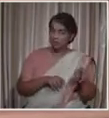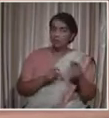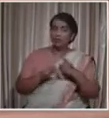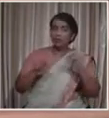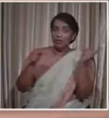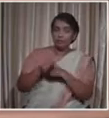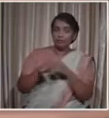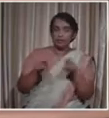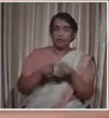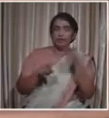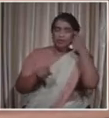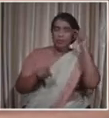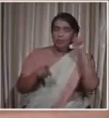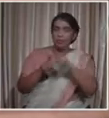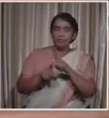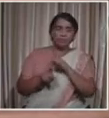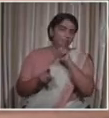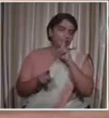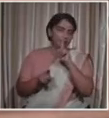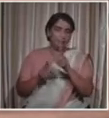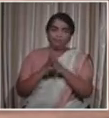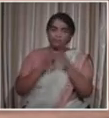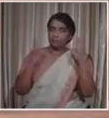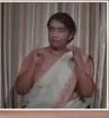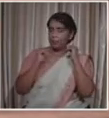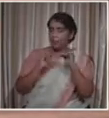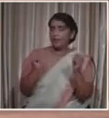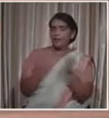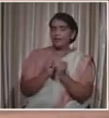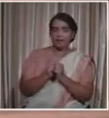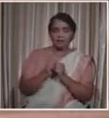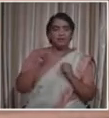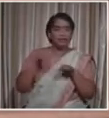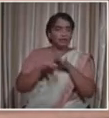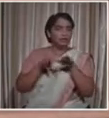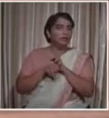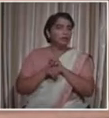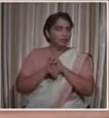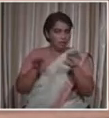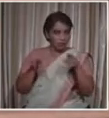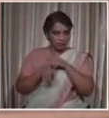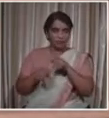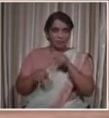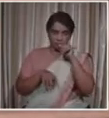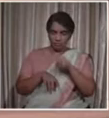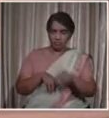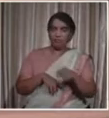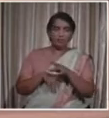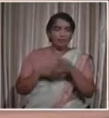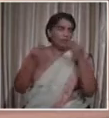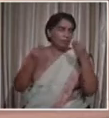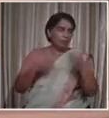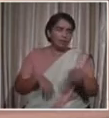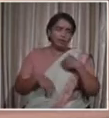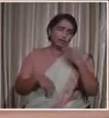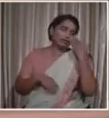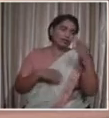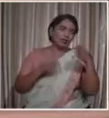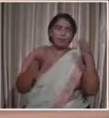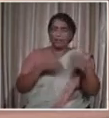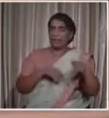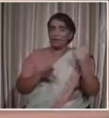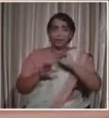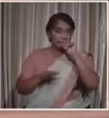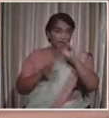என்ற அடிப்படையில் தான் இந்த விடயங்கள் எல்லாம் வெளியிலே மிகவும் ஒரு மென்போக்கான விடயங்களாக பார்க்கப்படுகிறது. ஆனால் ஒரு சமுதாயம், ஒரு